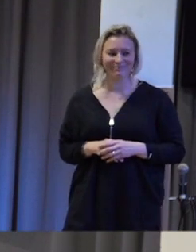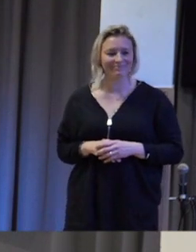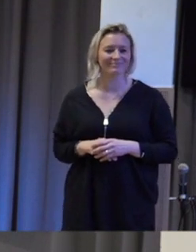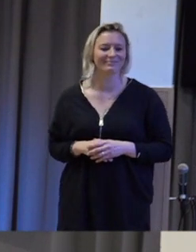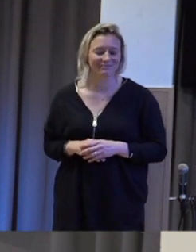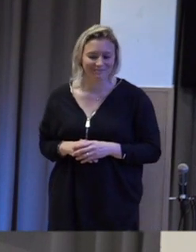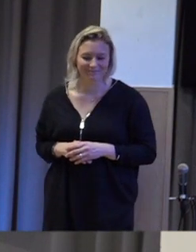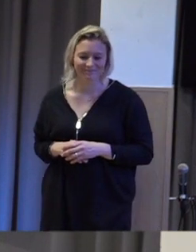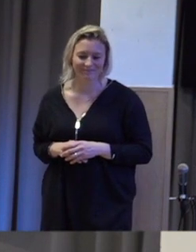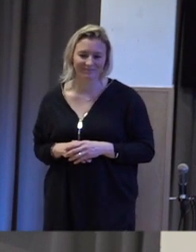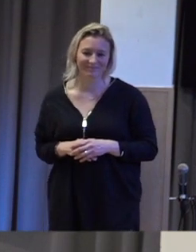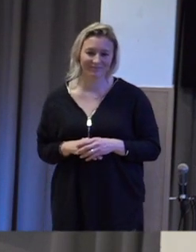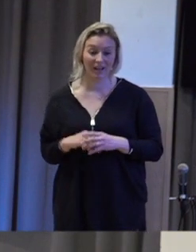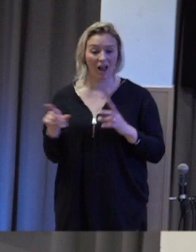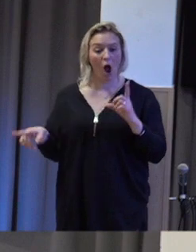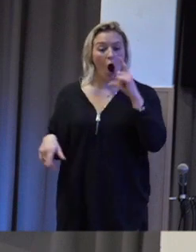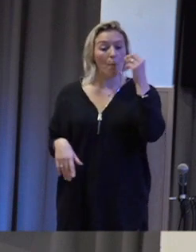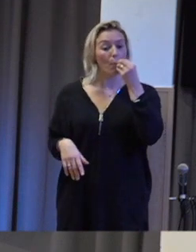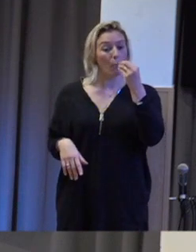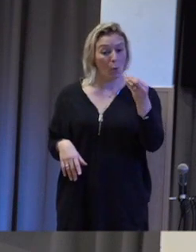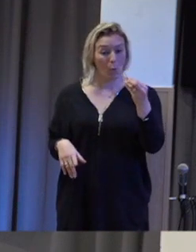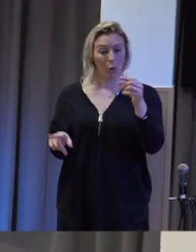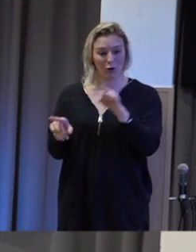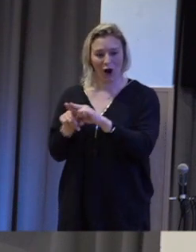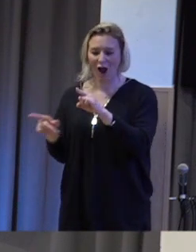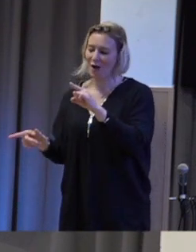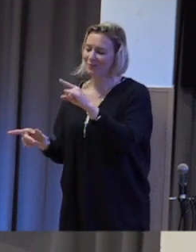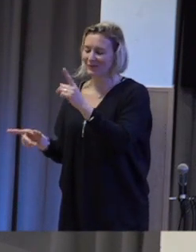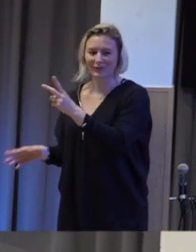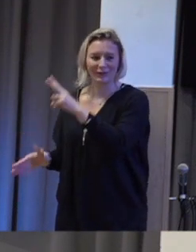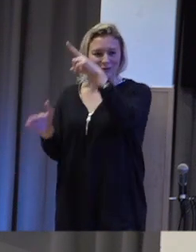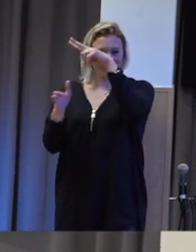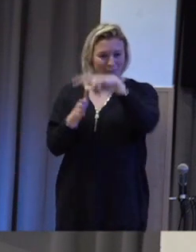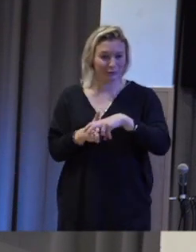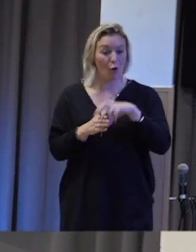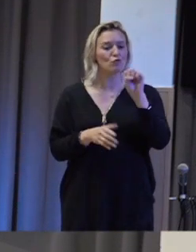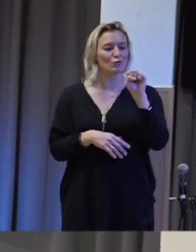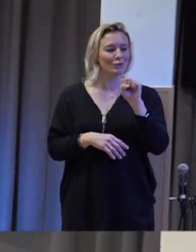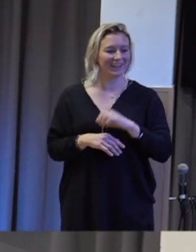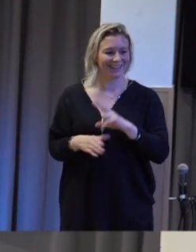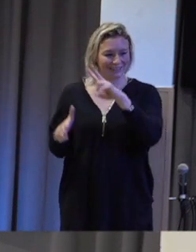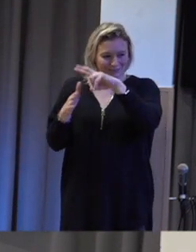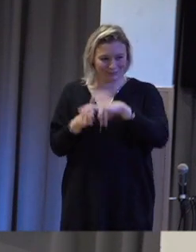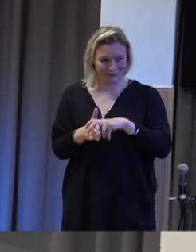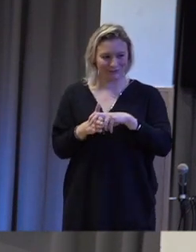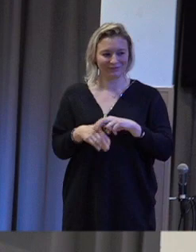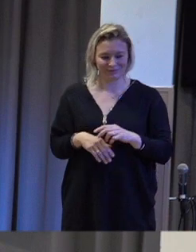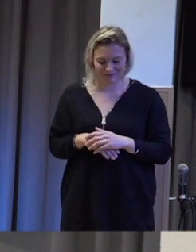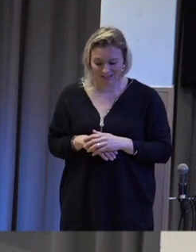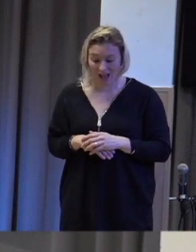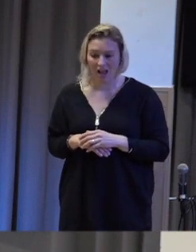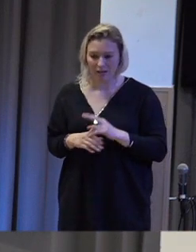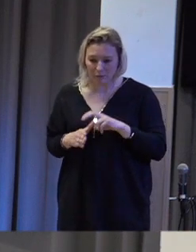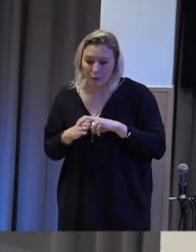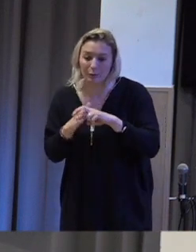Il le mit sur sa propre monture. Il n'a pas attendu que quelqu'un passe avec une monture. Il n'est pas allé en ville pour